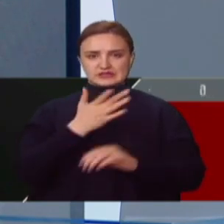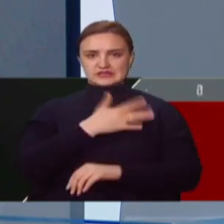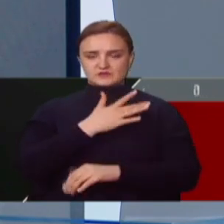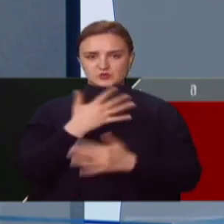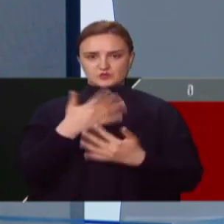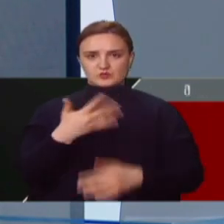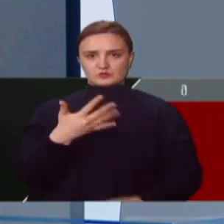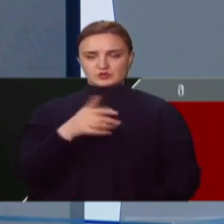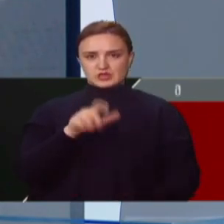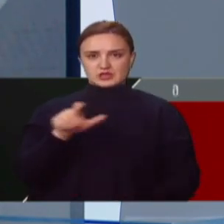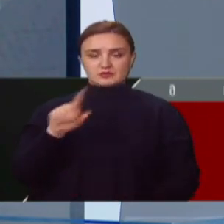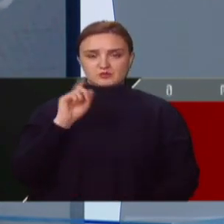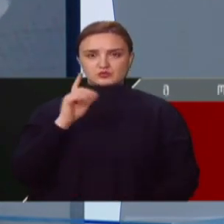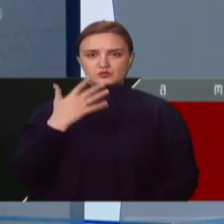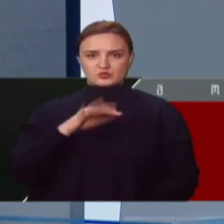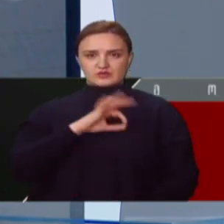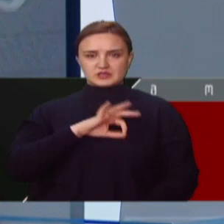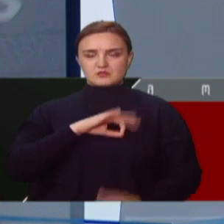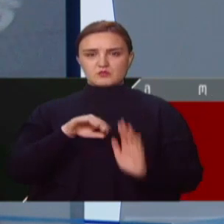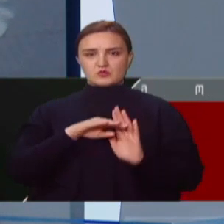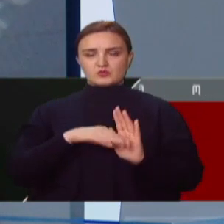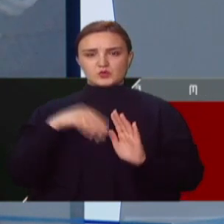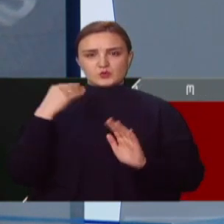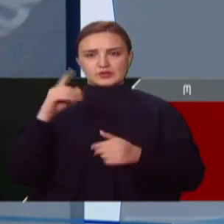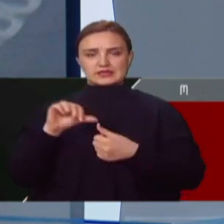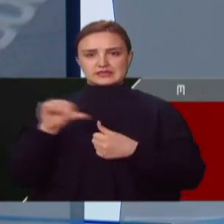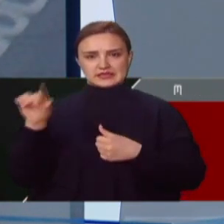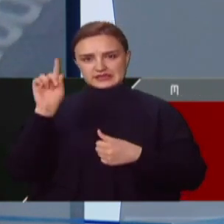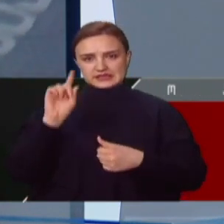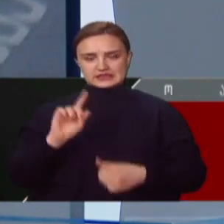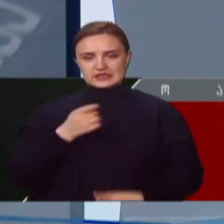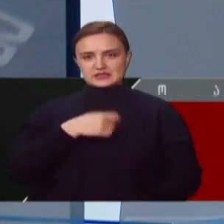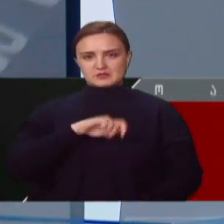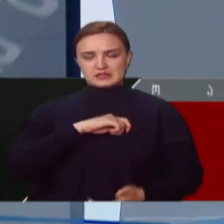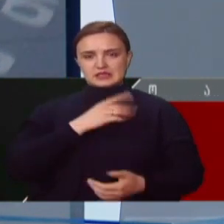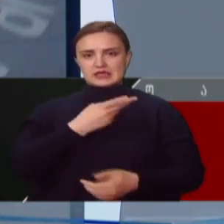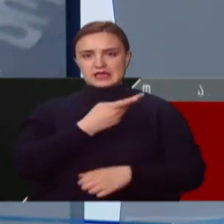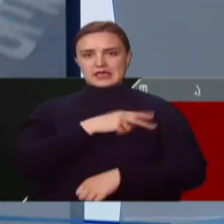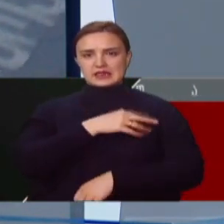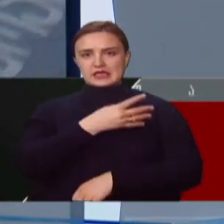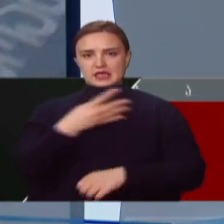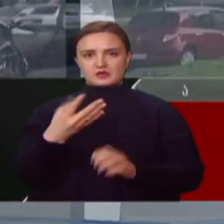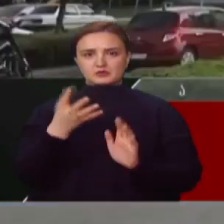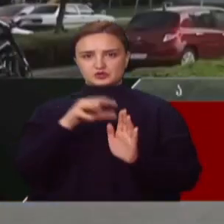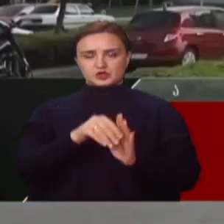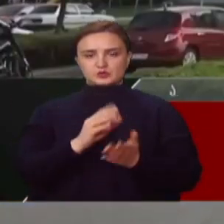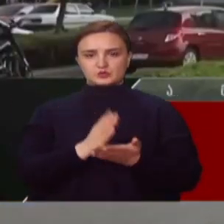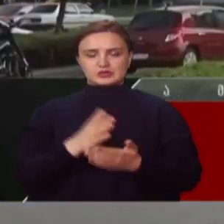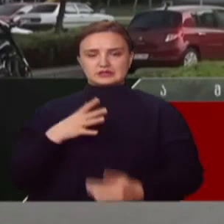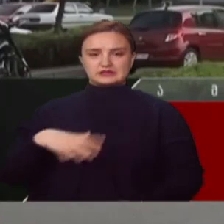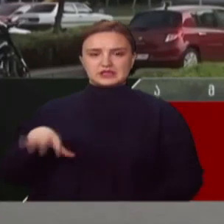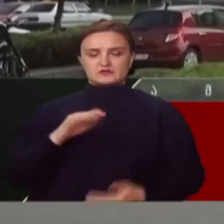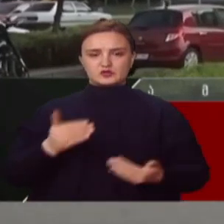უკვე 50-მდე მოზარდმა ისარგებლა. პროგრამაში თურქეთის გარდა ისრაელის და ესპანეთის კლინიკებიცაა ჩართული.